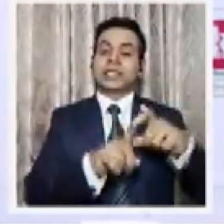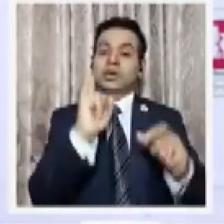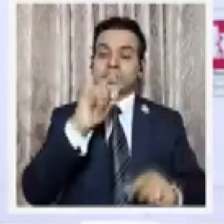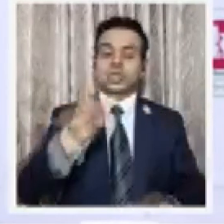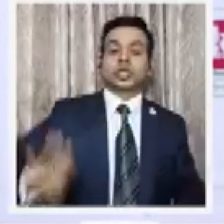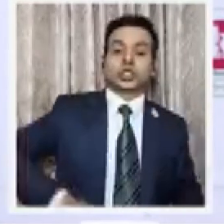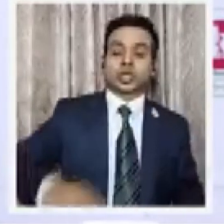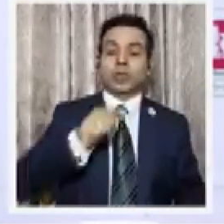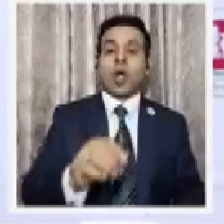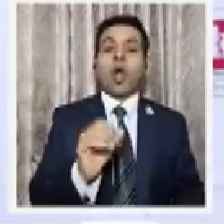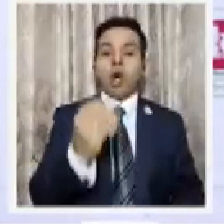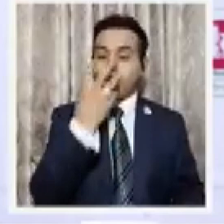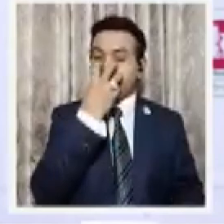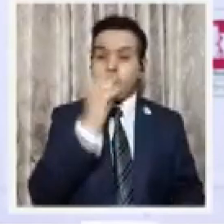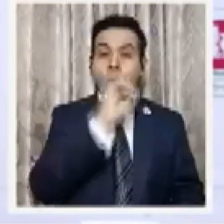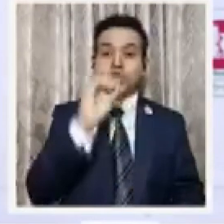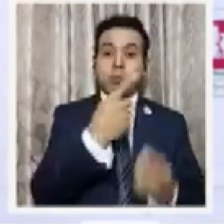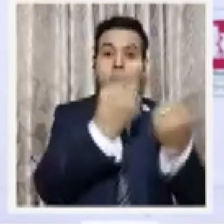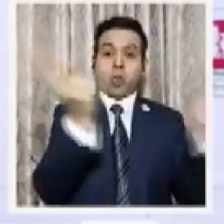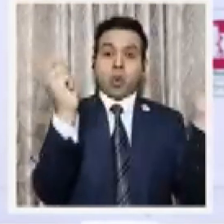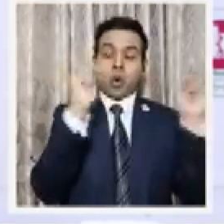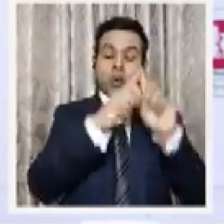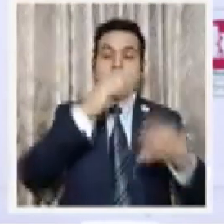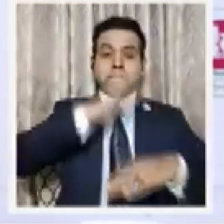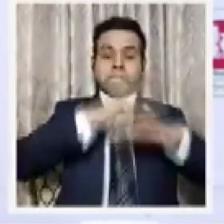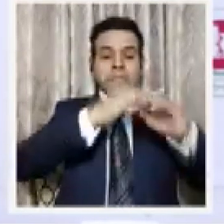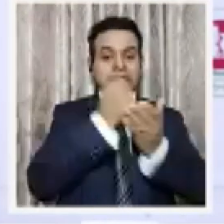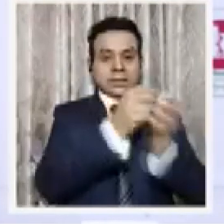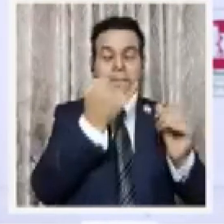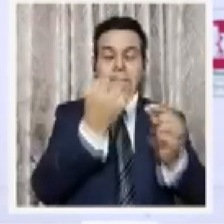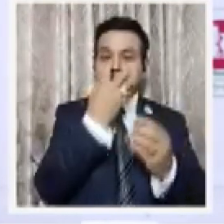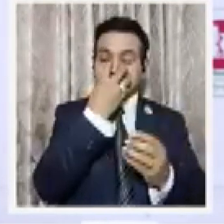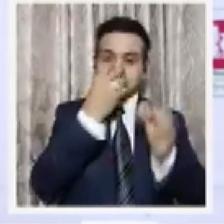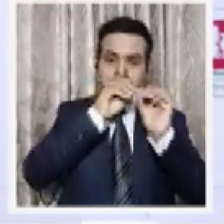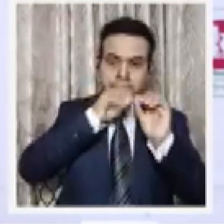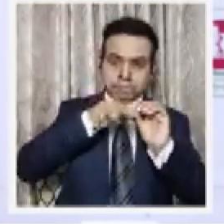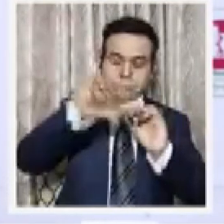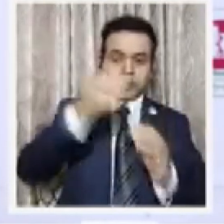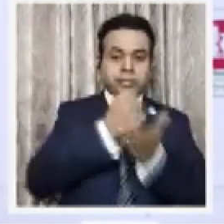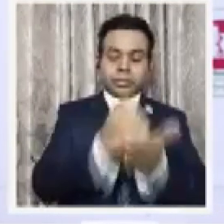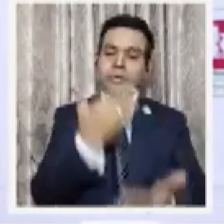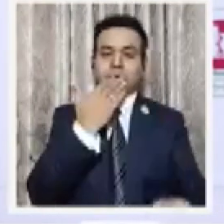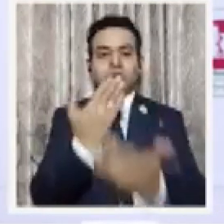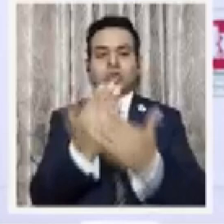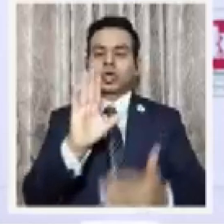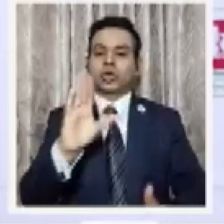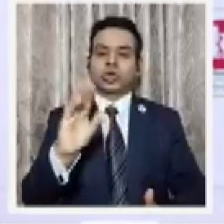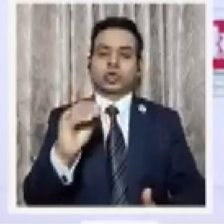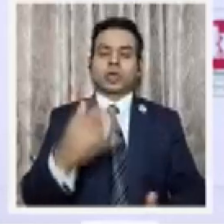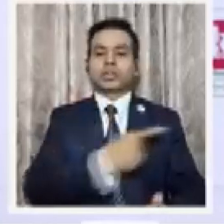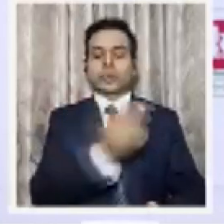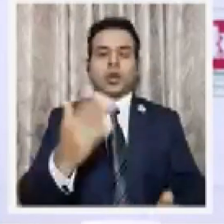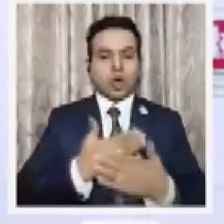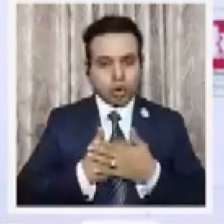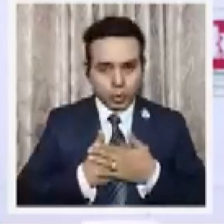আনোয়ার হোসেন সাদিকে, যিনি অক্সিজেন ব্যবস্থা করে দিয়েছেন। সকল ব্যক্তি যারা এই কোভিডে